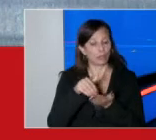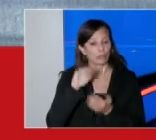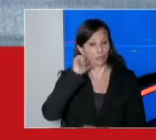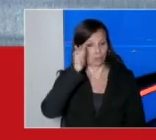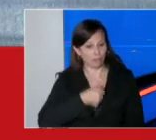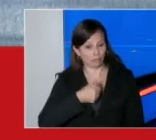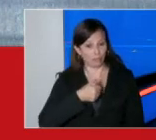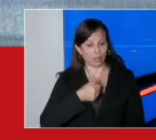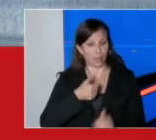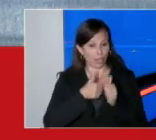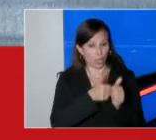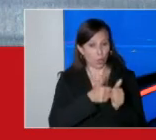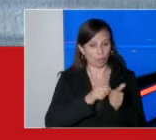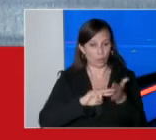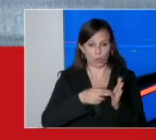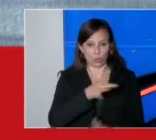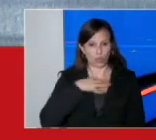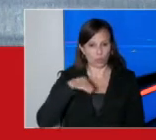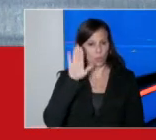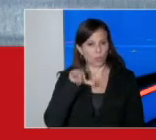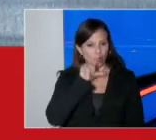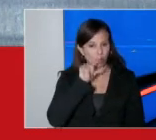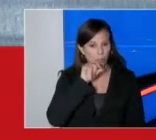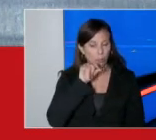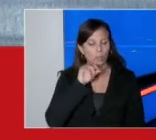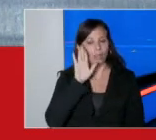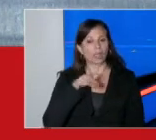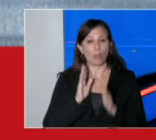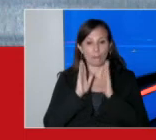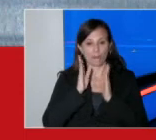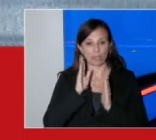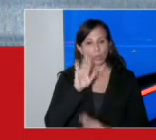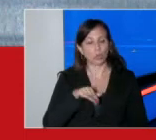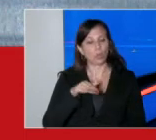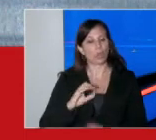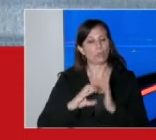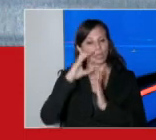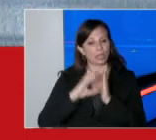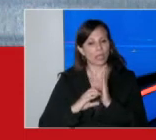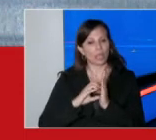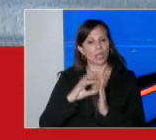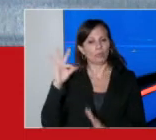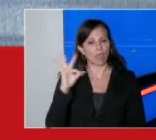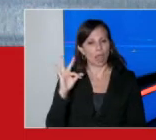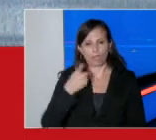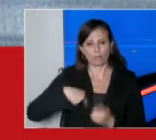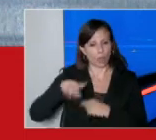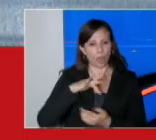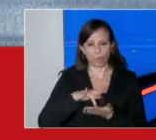לעקוב אחרינו בכל התוכניות שלנו, גם בטוויטר, גם בפייסבוק, גם באינסטגרם ובטלגרם. אנחנו בכל המקומות